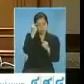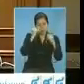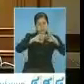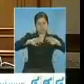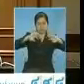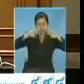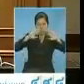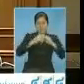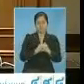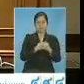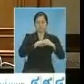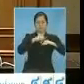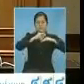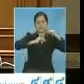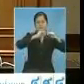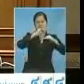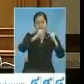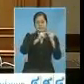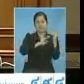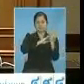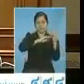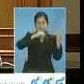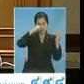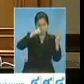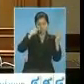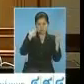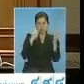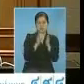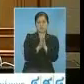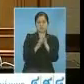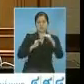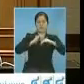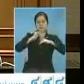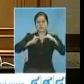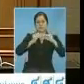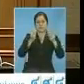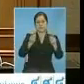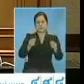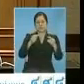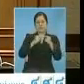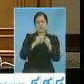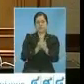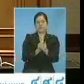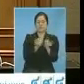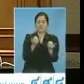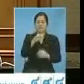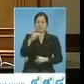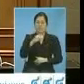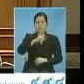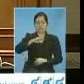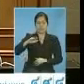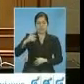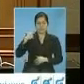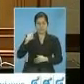พัฒนาประเทศให้มีความเจริญก้าวหน้าแล้วก็รวมถึงการพัฒนาให้ลูกหลานของเรานั้นมีอนาคตที่สดใสภาย